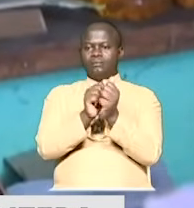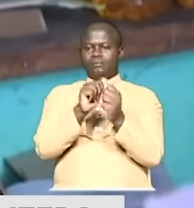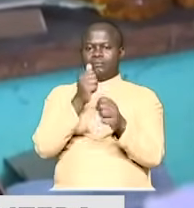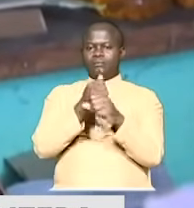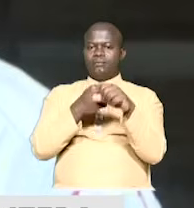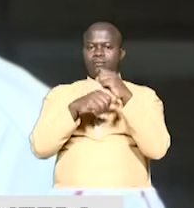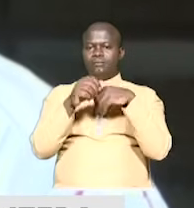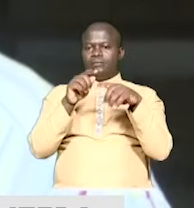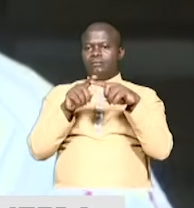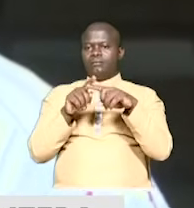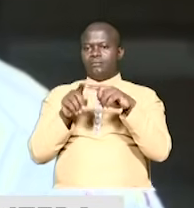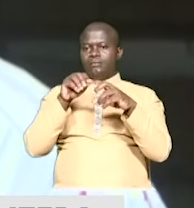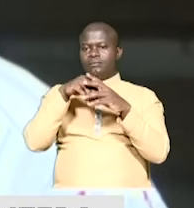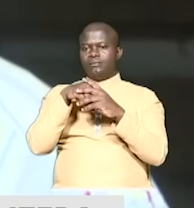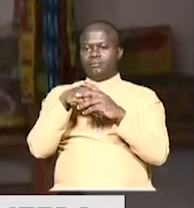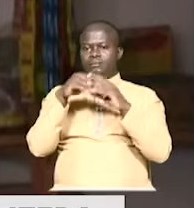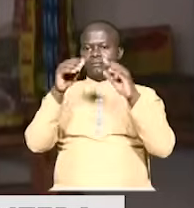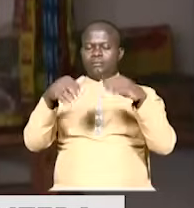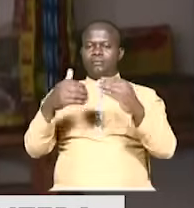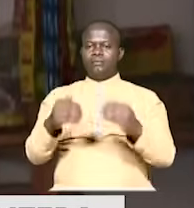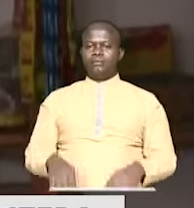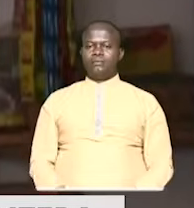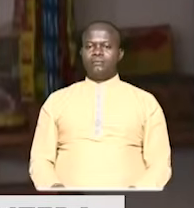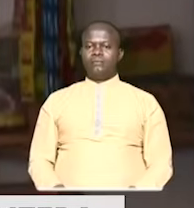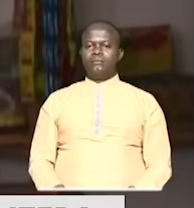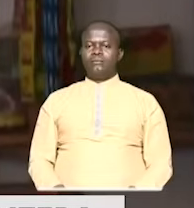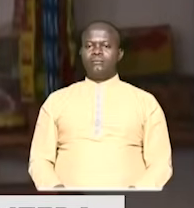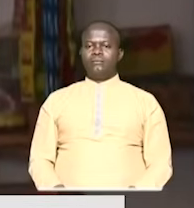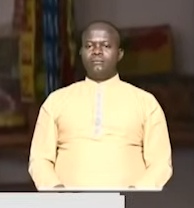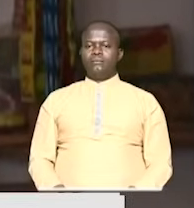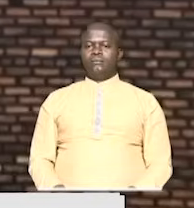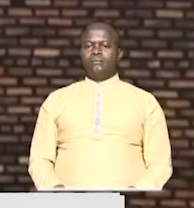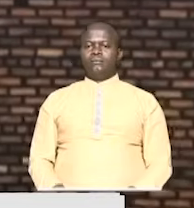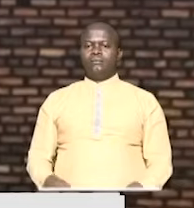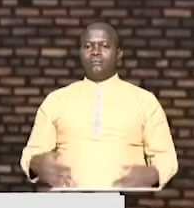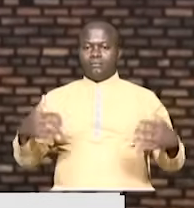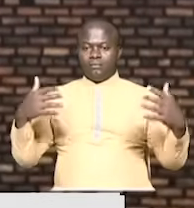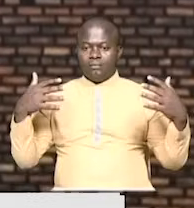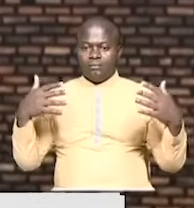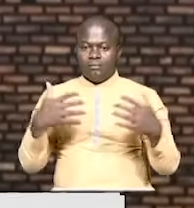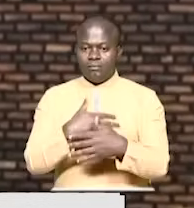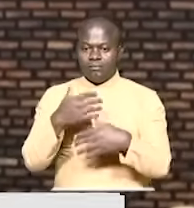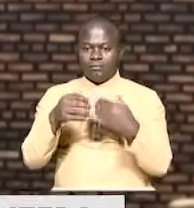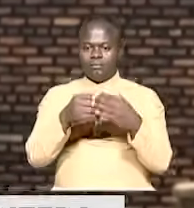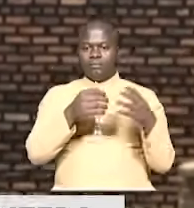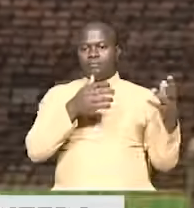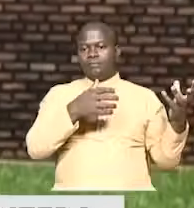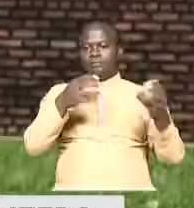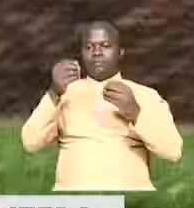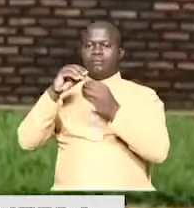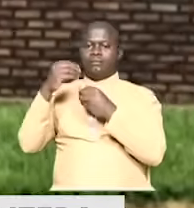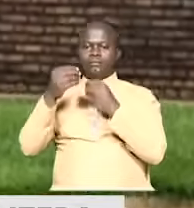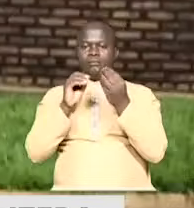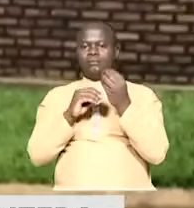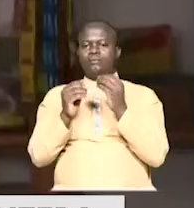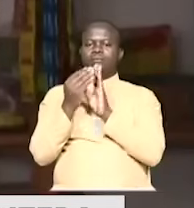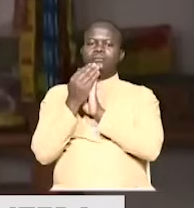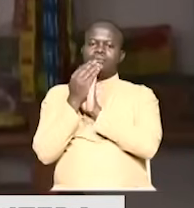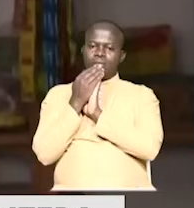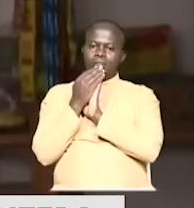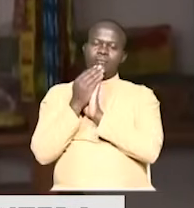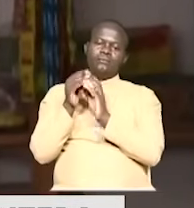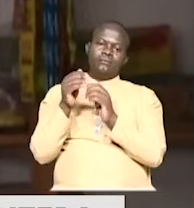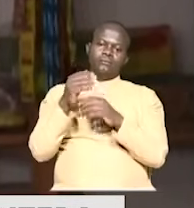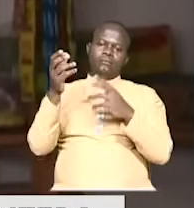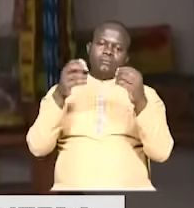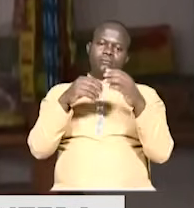ibikorwa bitandukanye birimo n'iby'ubuhinzi. Biratwiba, biradutungura, bikaza bikadutwara imineke, bikadutwara imigati,